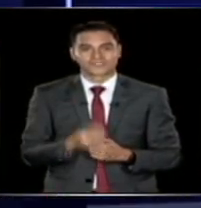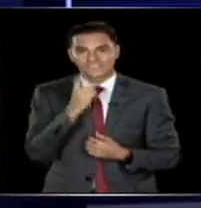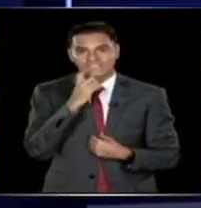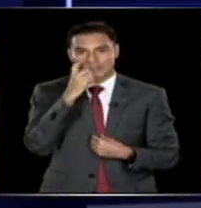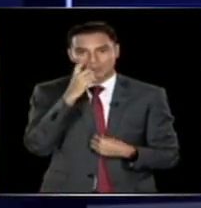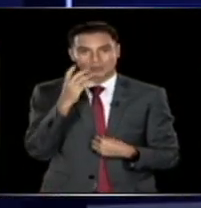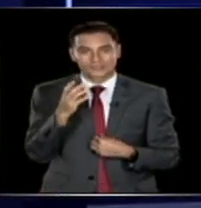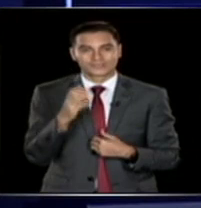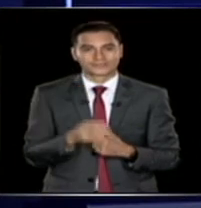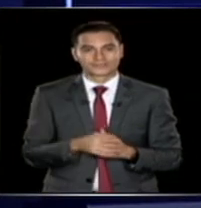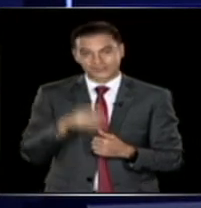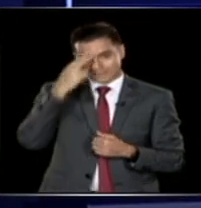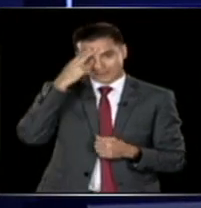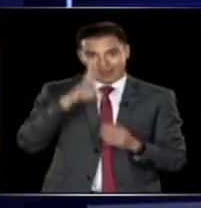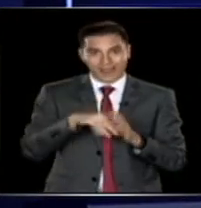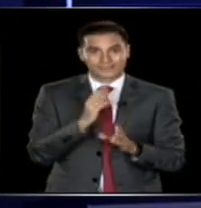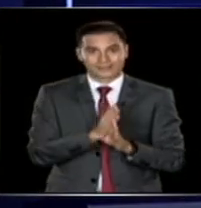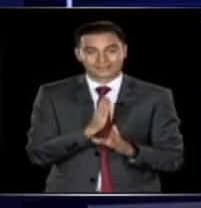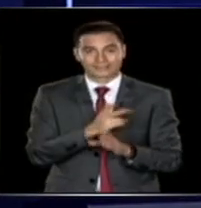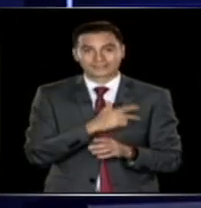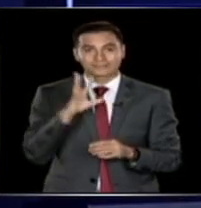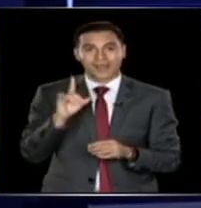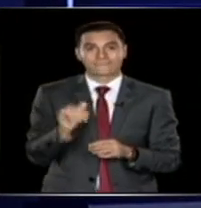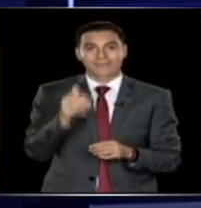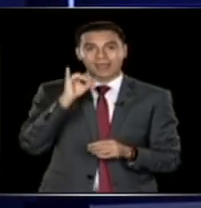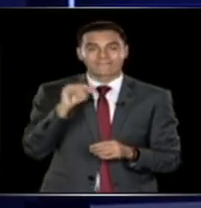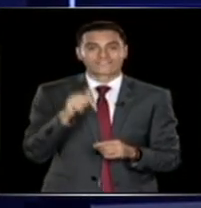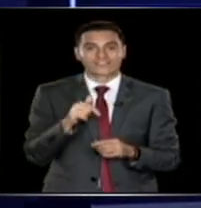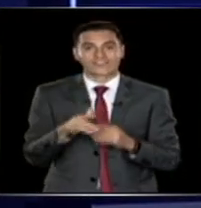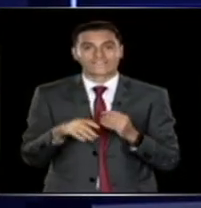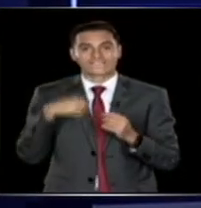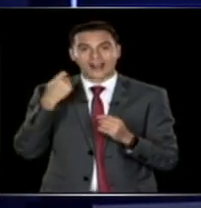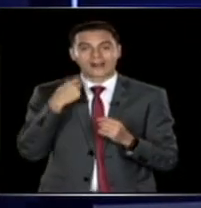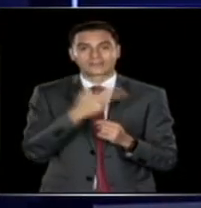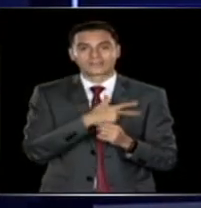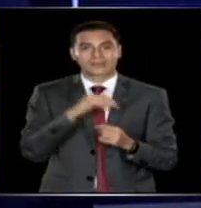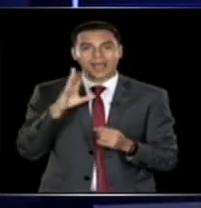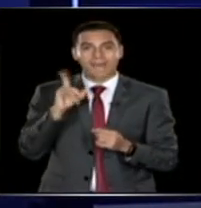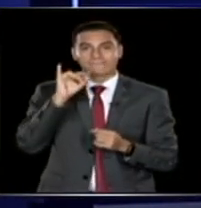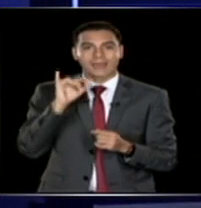فنون، من قام بدور همام في فيلم همام في أمستردام؟